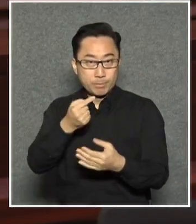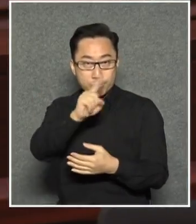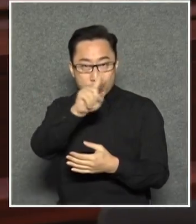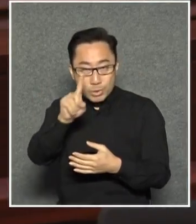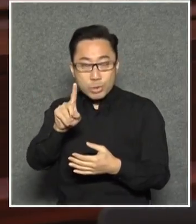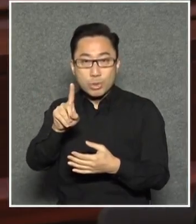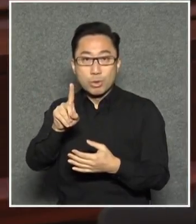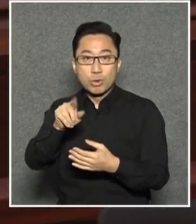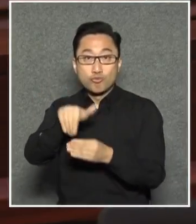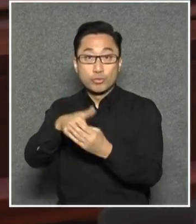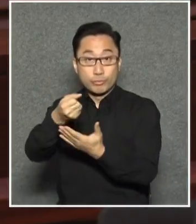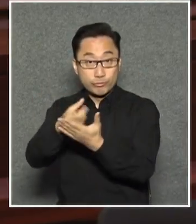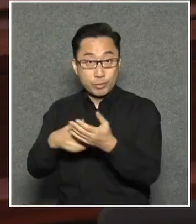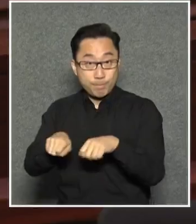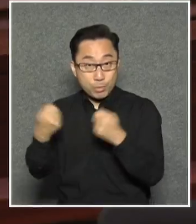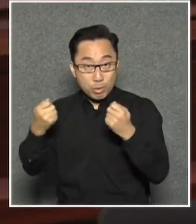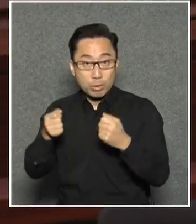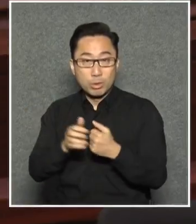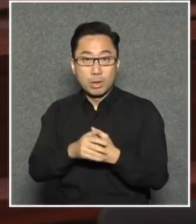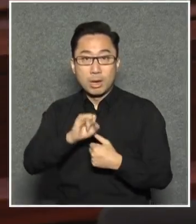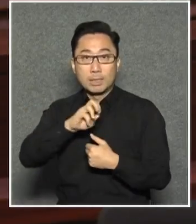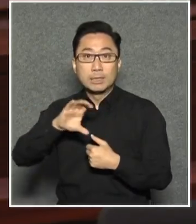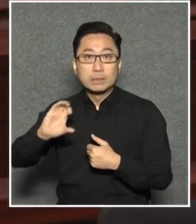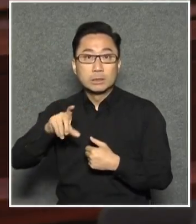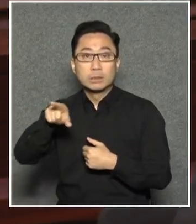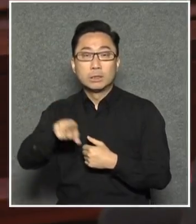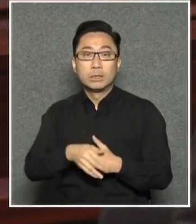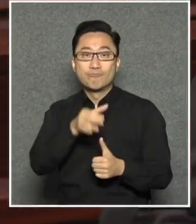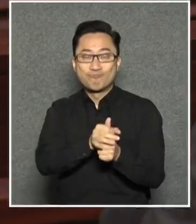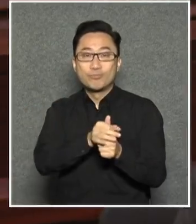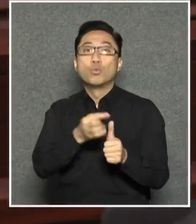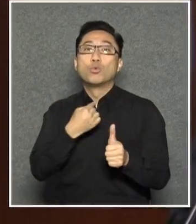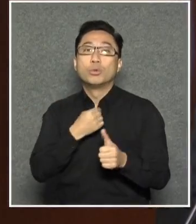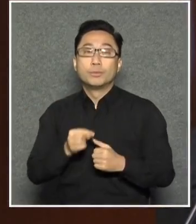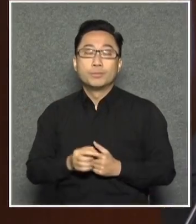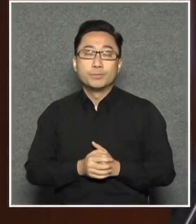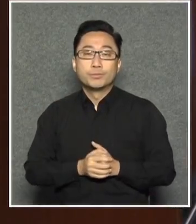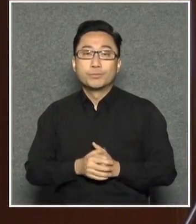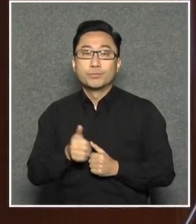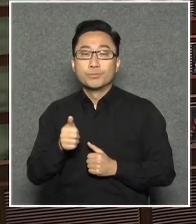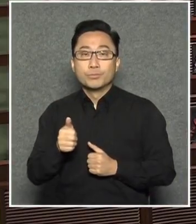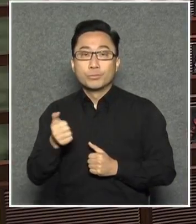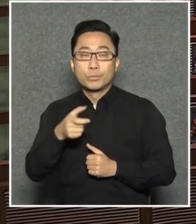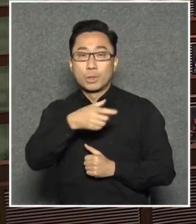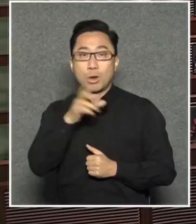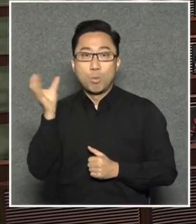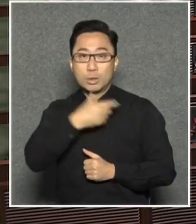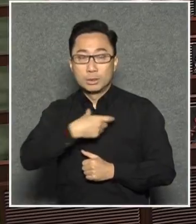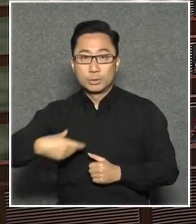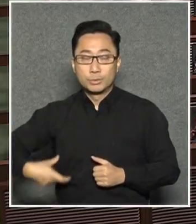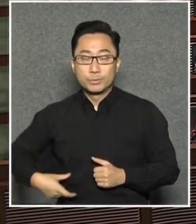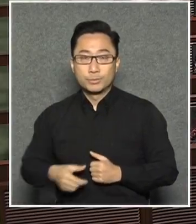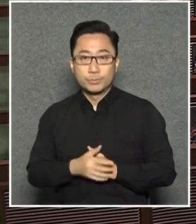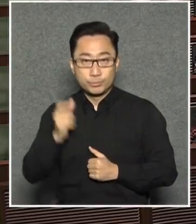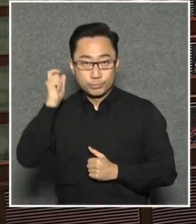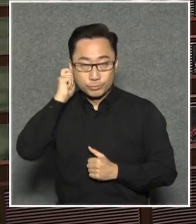觸犯咗任何規例咧，廉政公署一定係會從嚴依法嚟到去追究嘅。多謝主席。 黃碧雲議員。 主